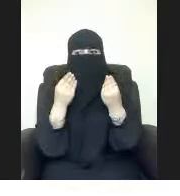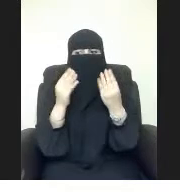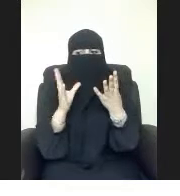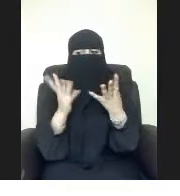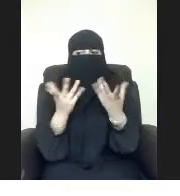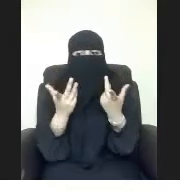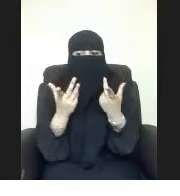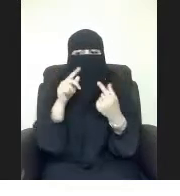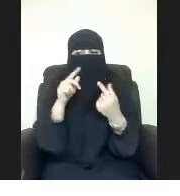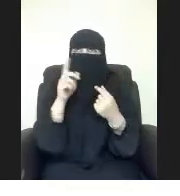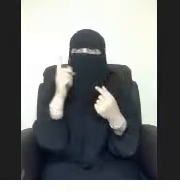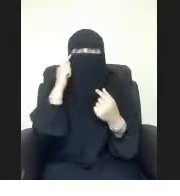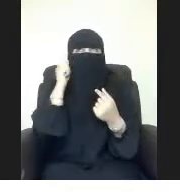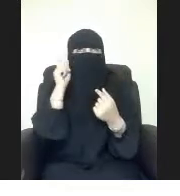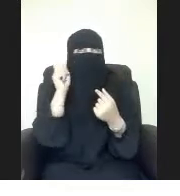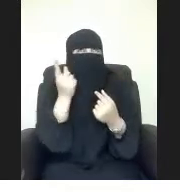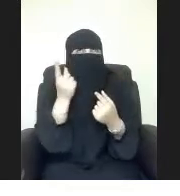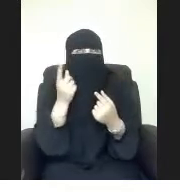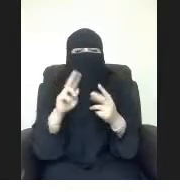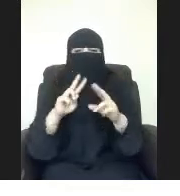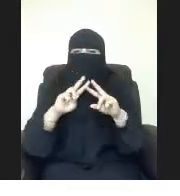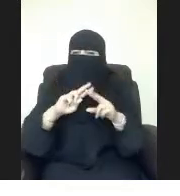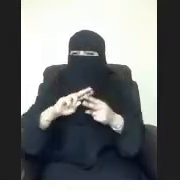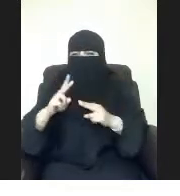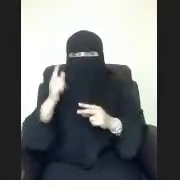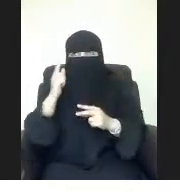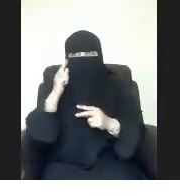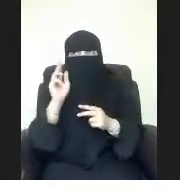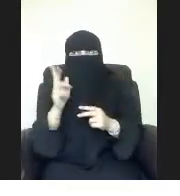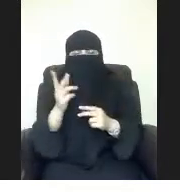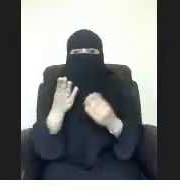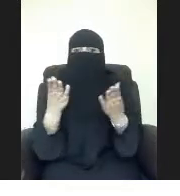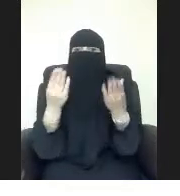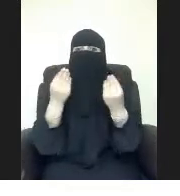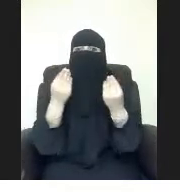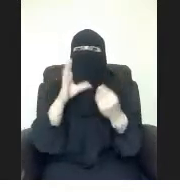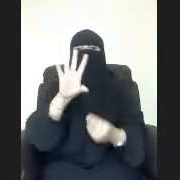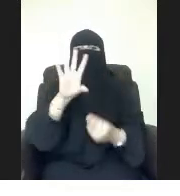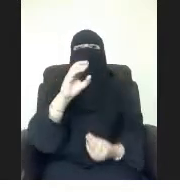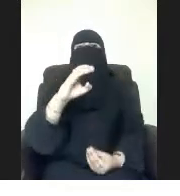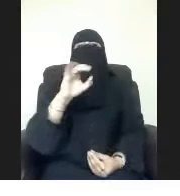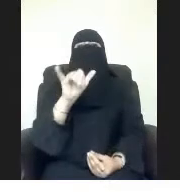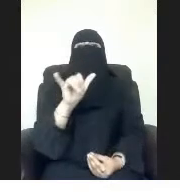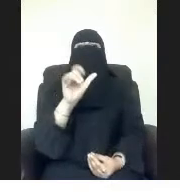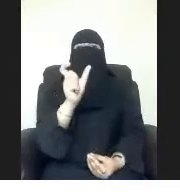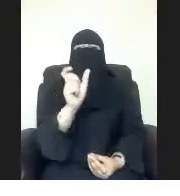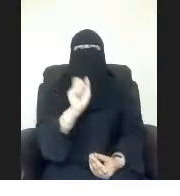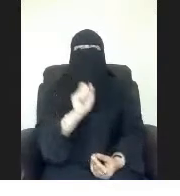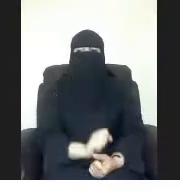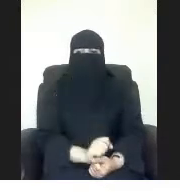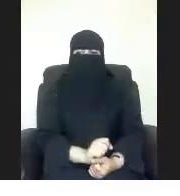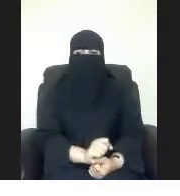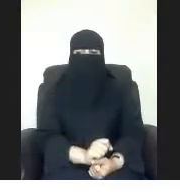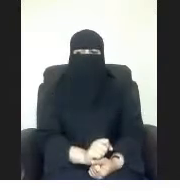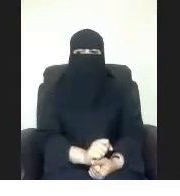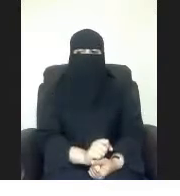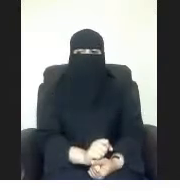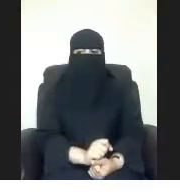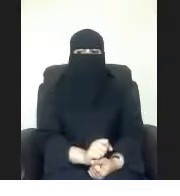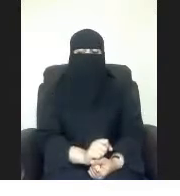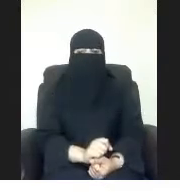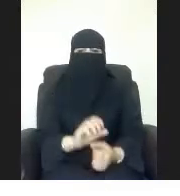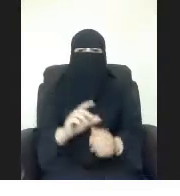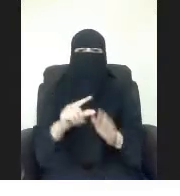يوجد اختلاف بينها. بعضها ترى أنه التعلم الهجين هايبرد ليرنينج أنه